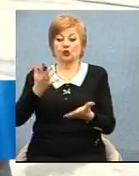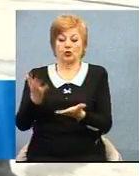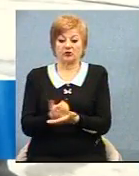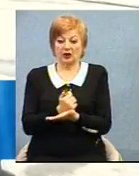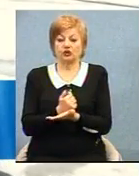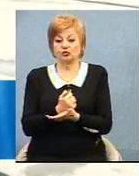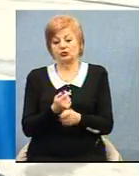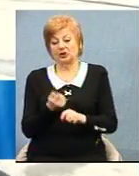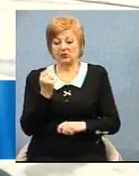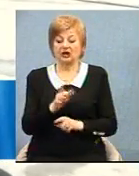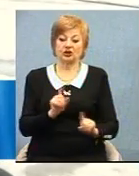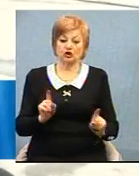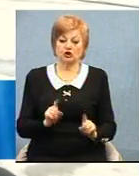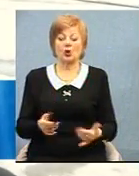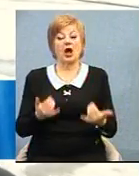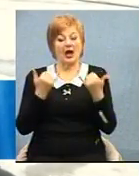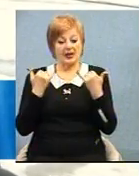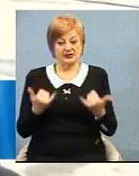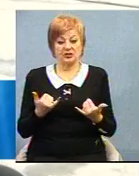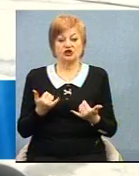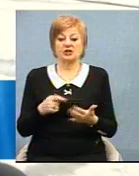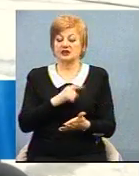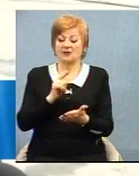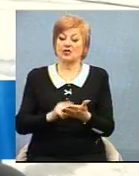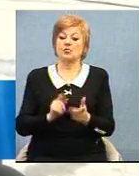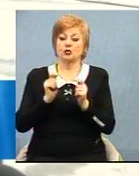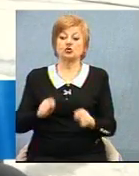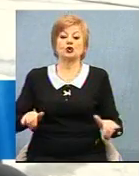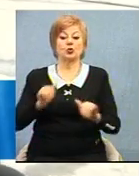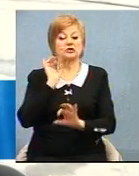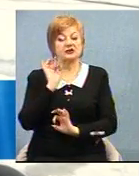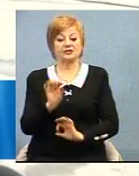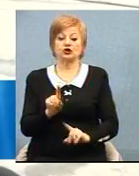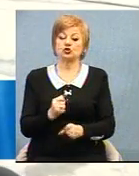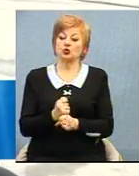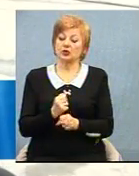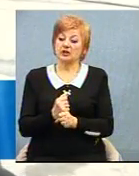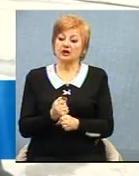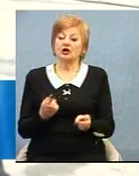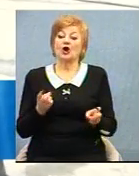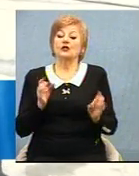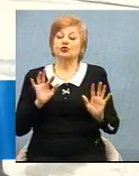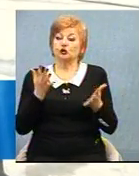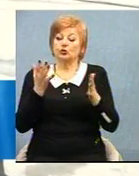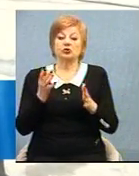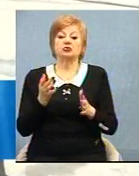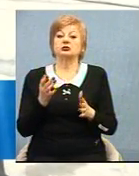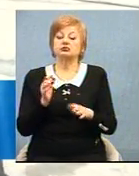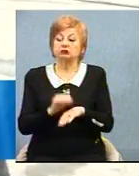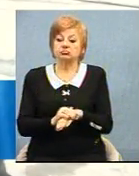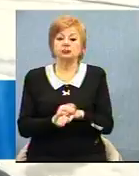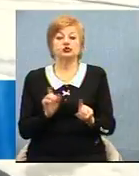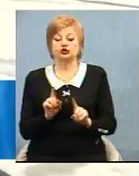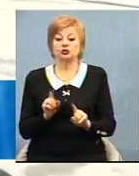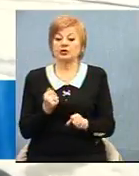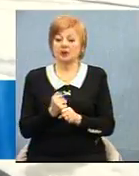Ну, єдиниці знали. Зараз, коли я задаю питання, куди дзвонити, що робити при обнаруженні, чого ні в коїм случае нельзя